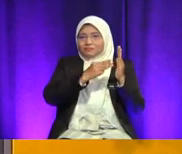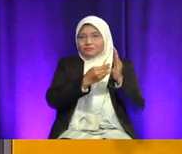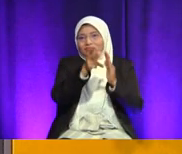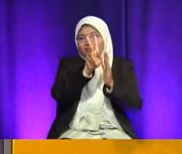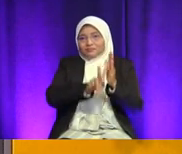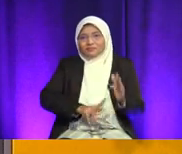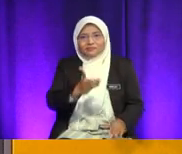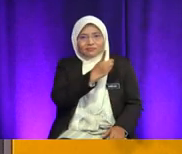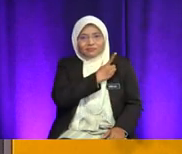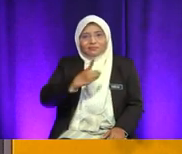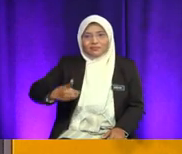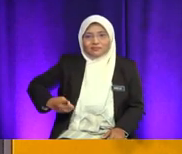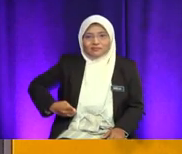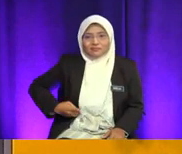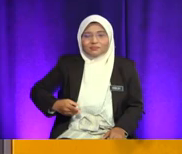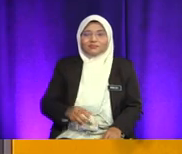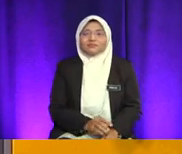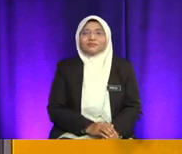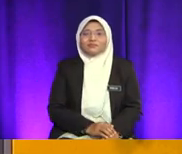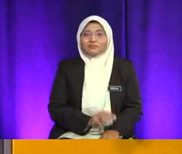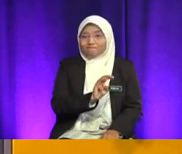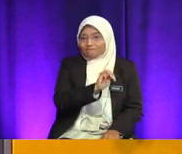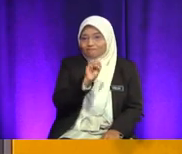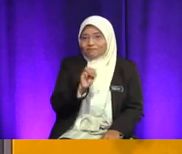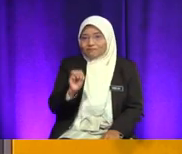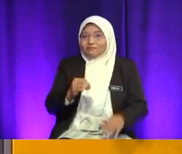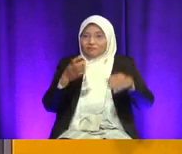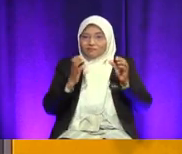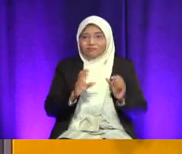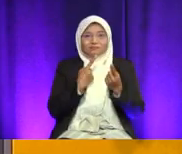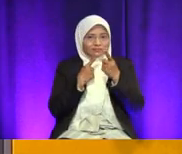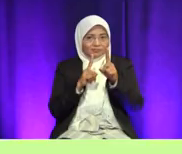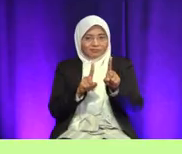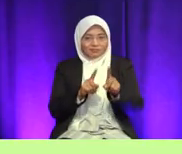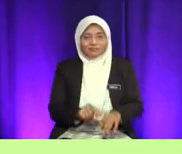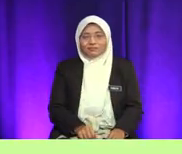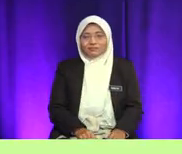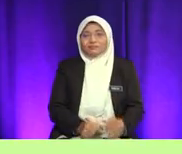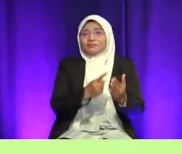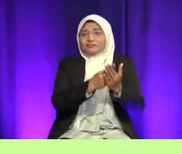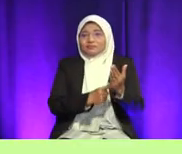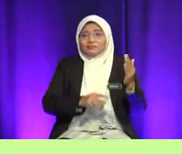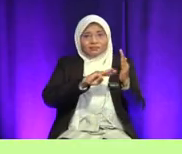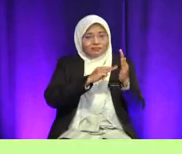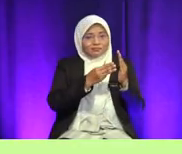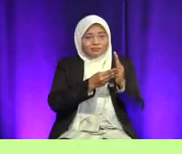untuk soal menikah pilihan ini oke apakah pengertian kedaulatan